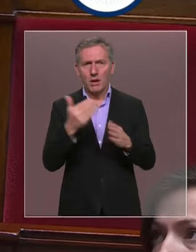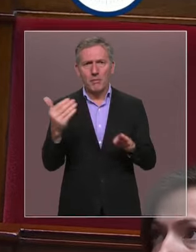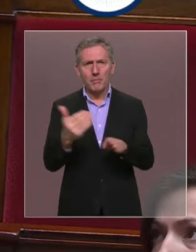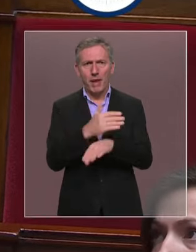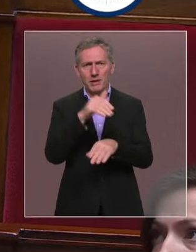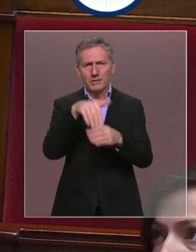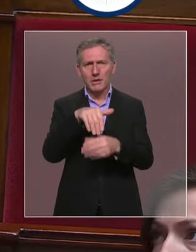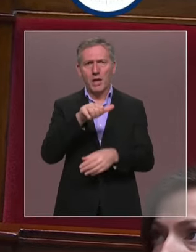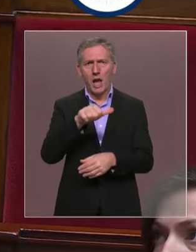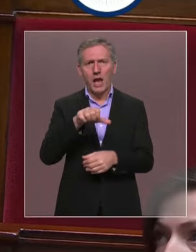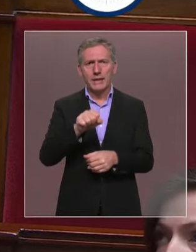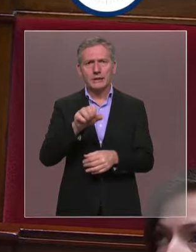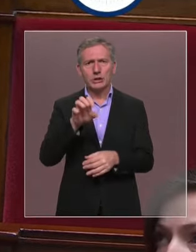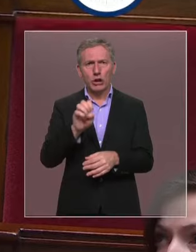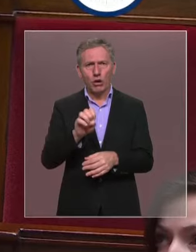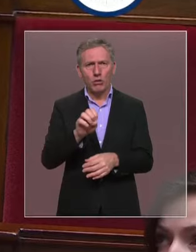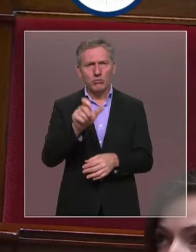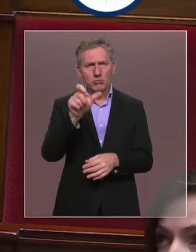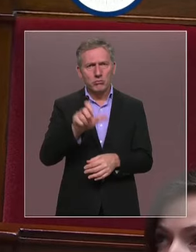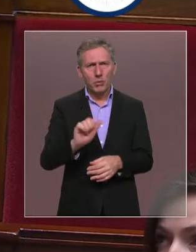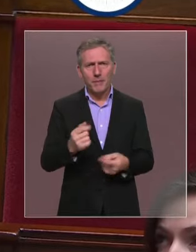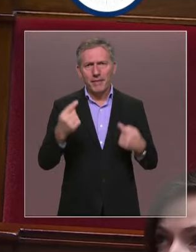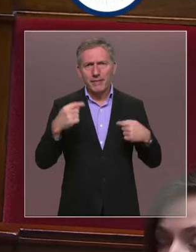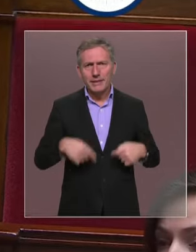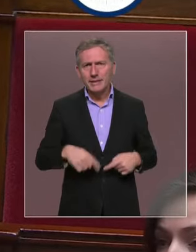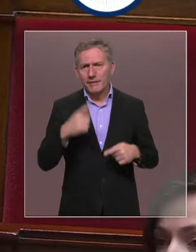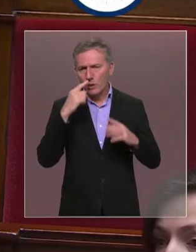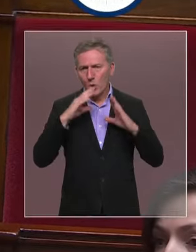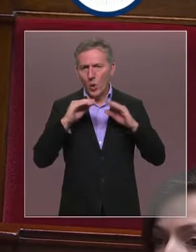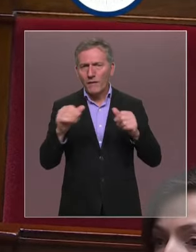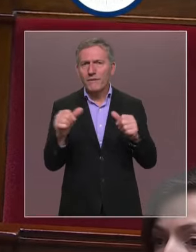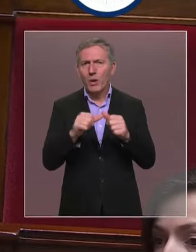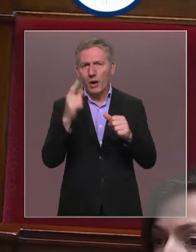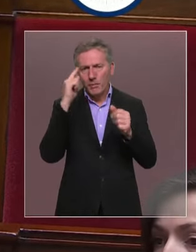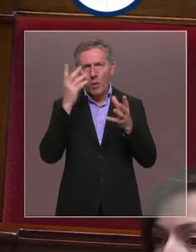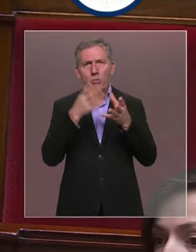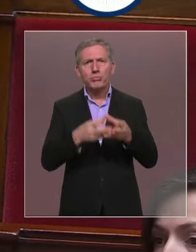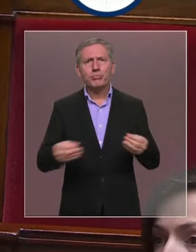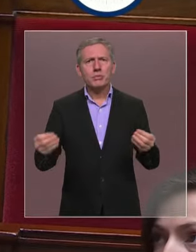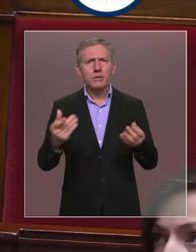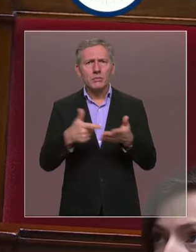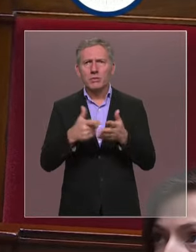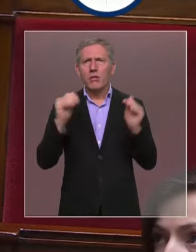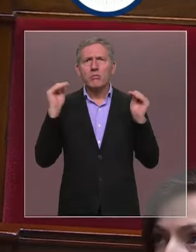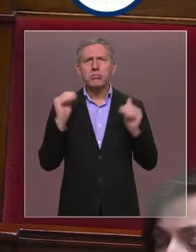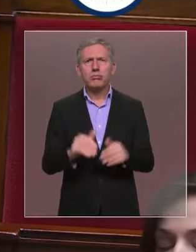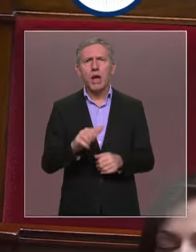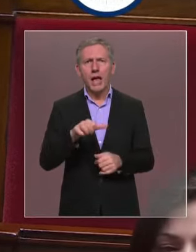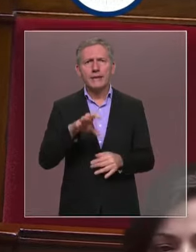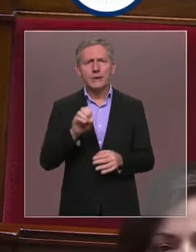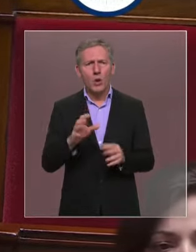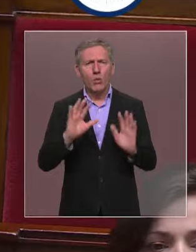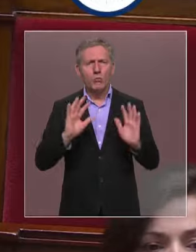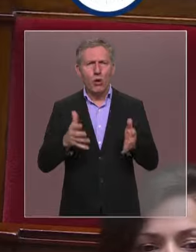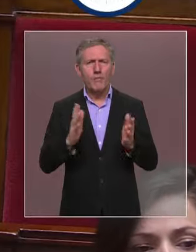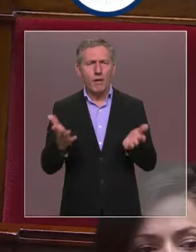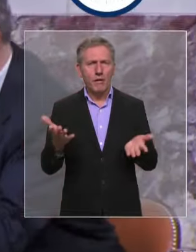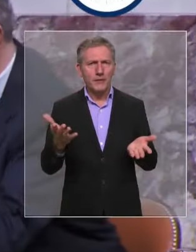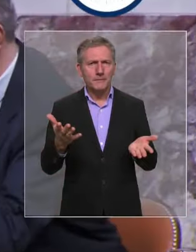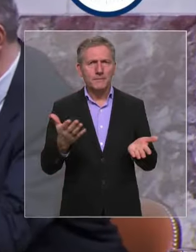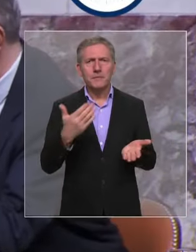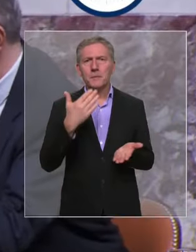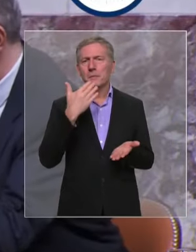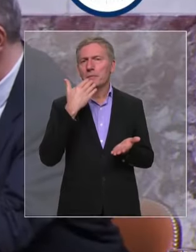l'ASE. Monsieur le Premier ministre, quelles mesures concrètes pour enrayer l'effondrement de la protection de l'enfance? Je